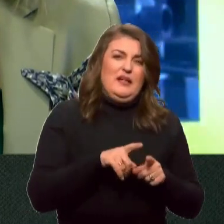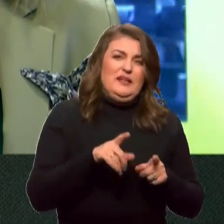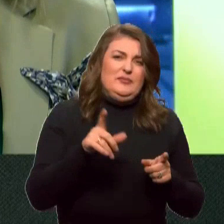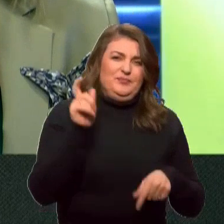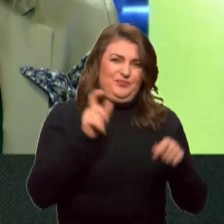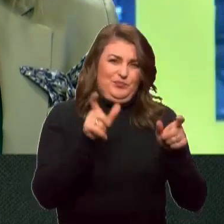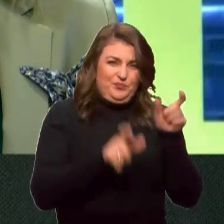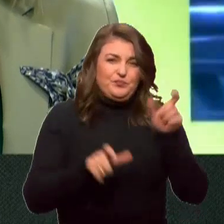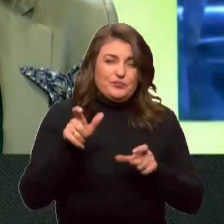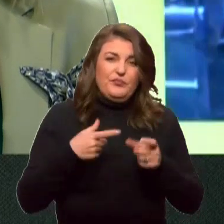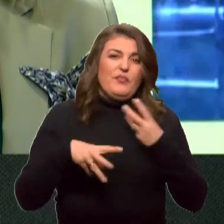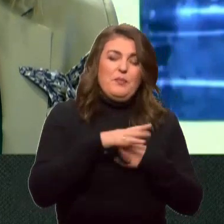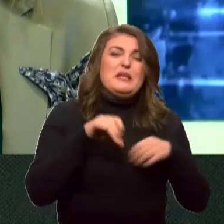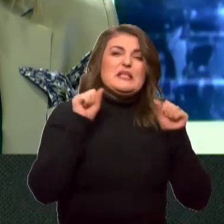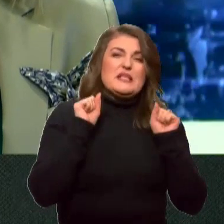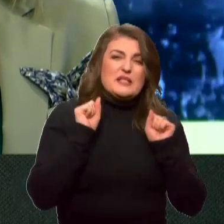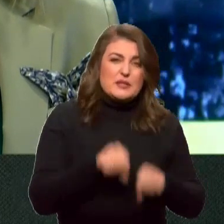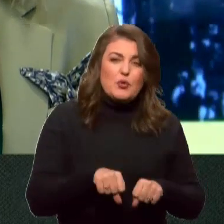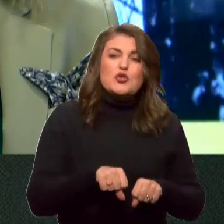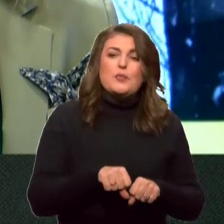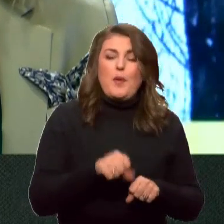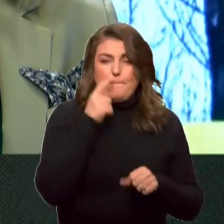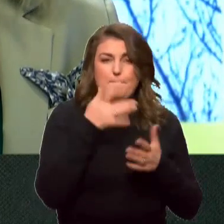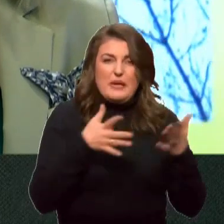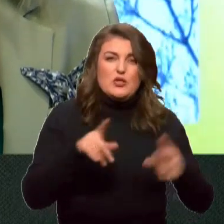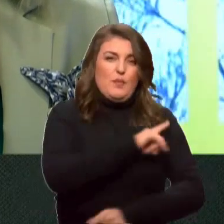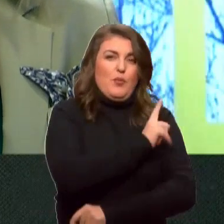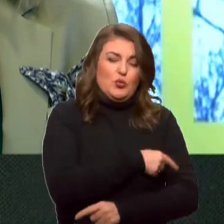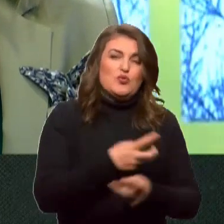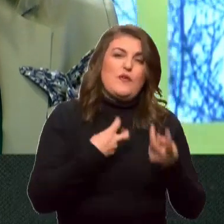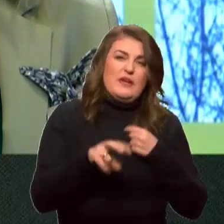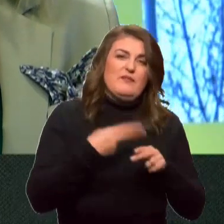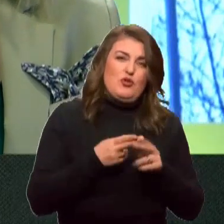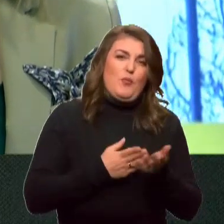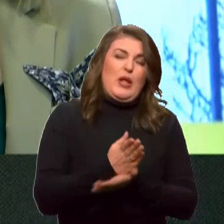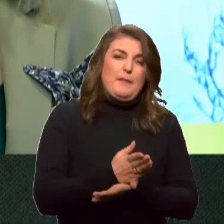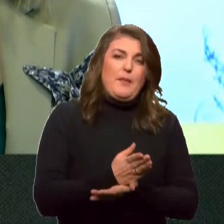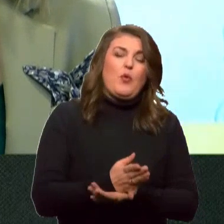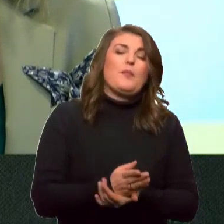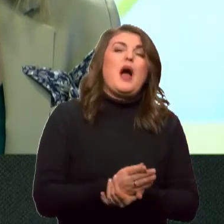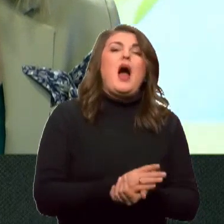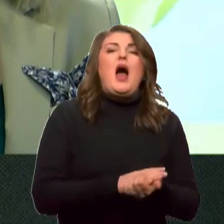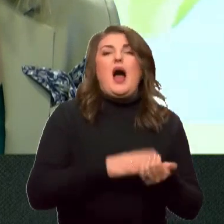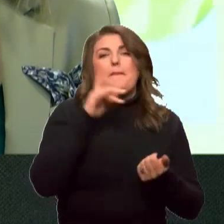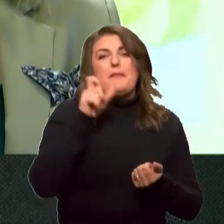акселераторам, ми зможемо більш потужніше вийти в цьому напрямку. Пане Анатолію,